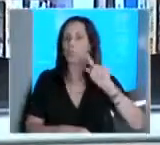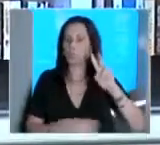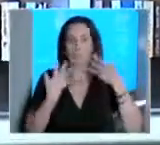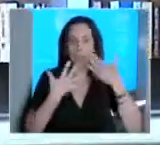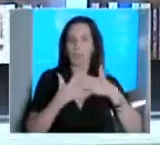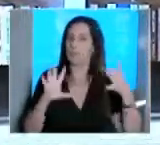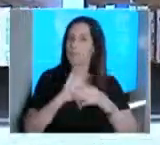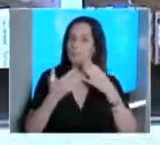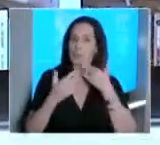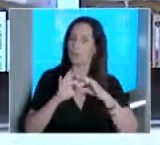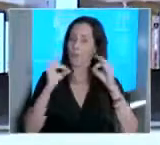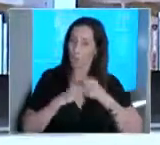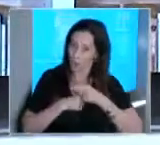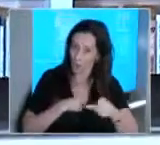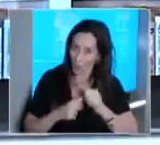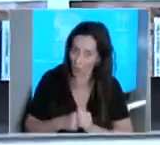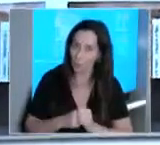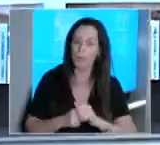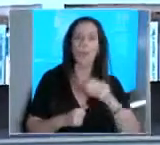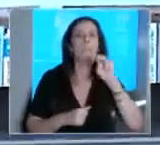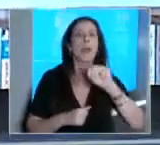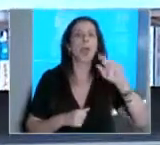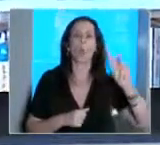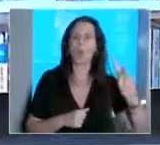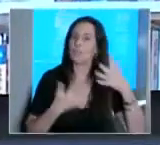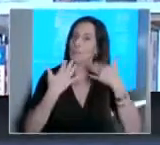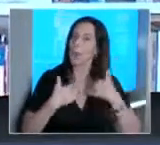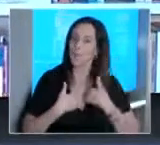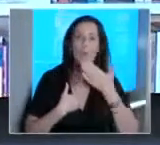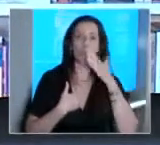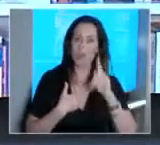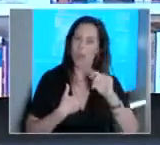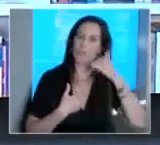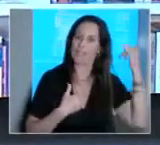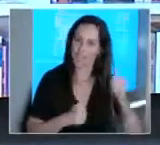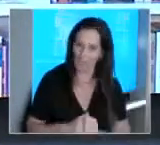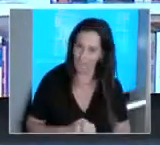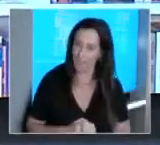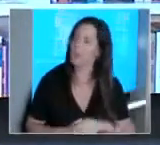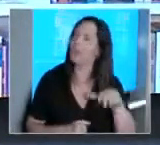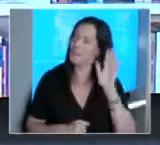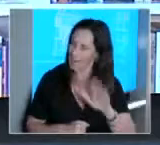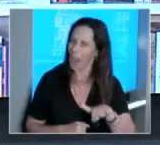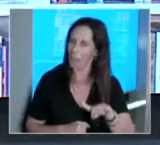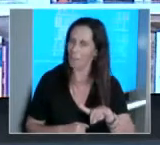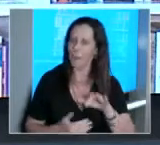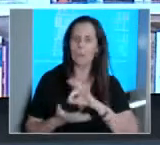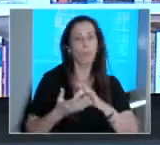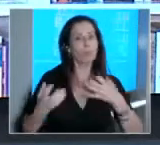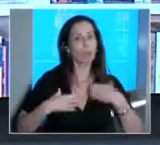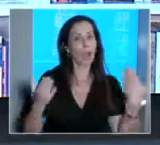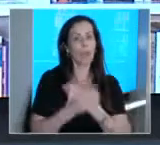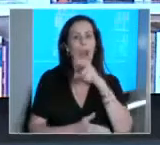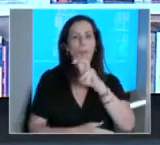על פסטיבל ישראל שנפתח השבוע, מאיה קוסובר שתדבר איתנו על ירושלים של זהב, וגם עיבוד בימתי